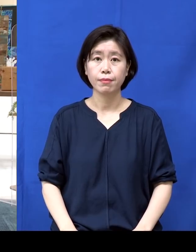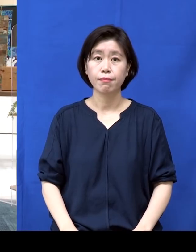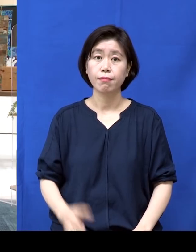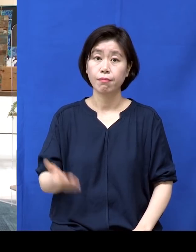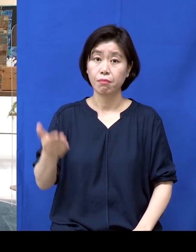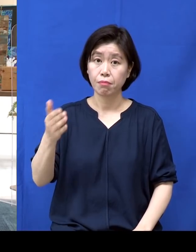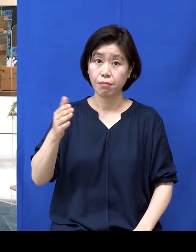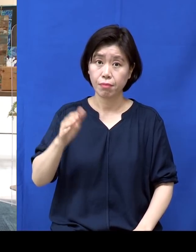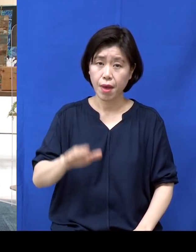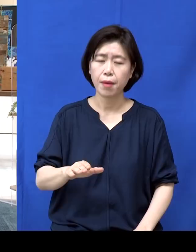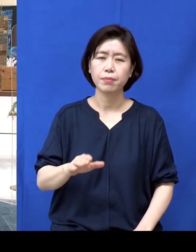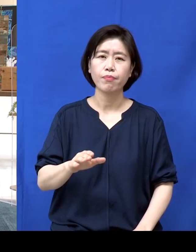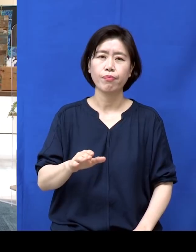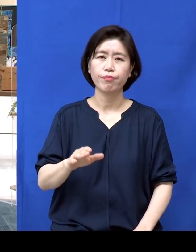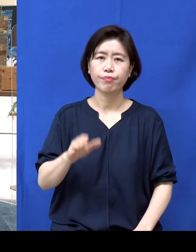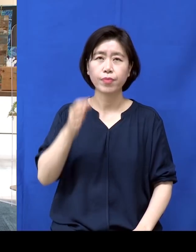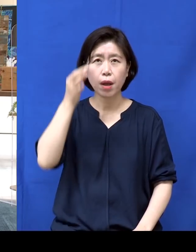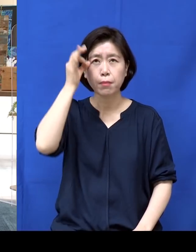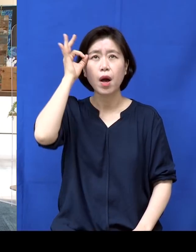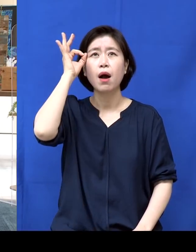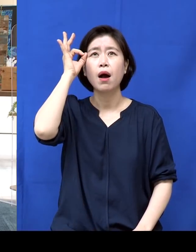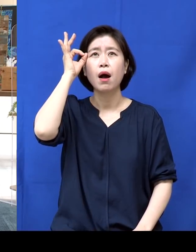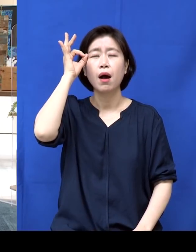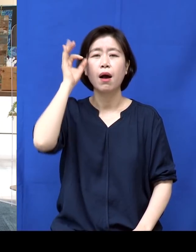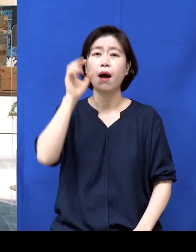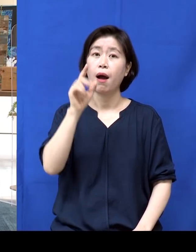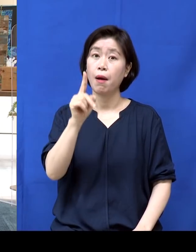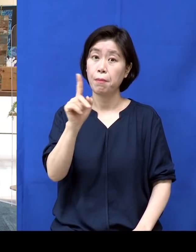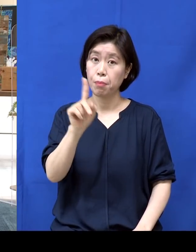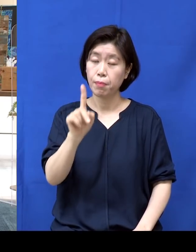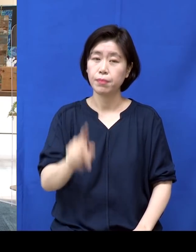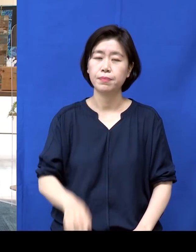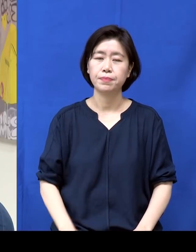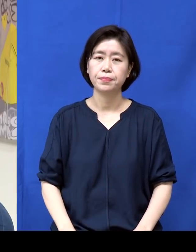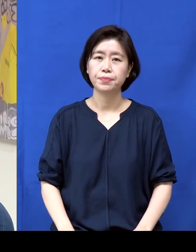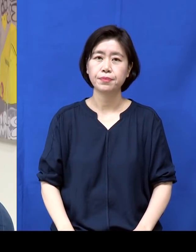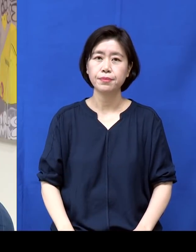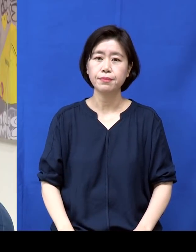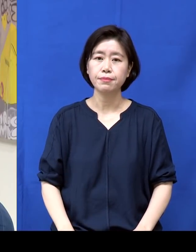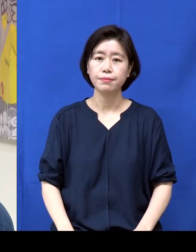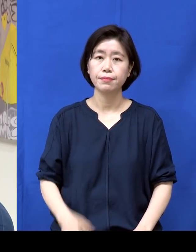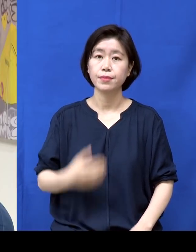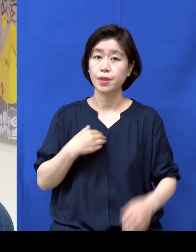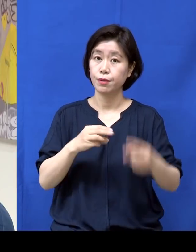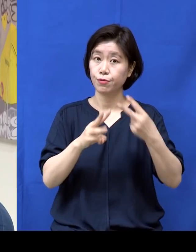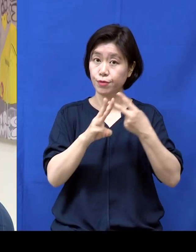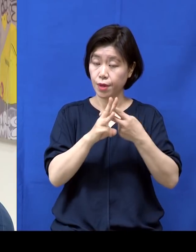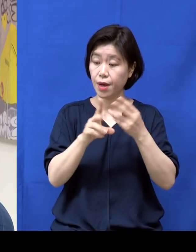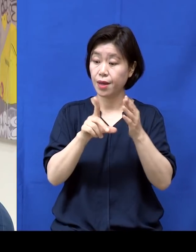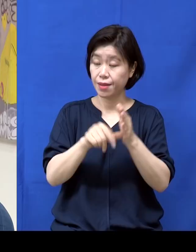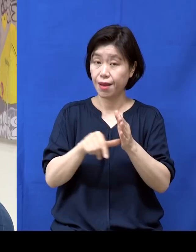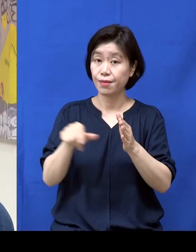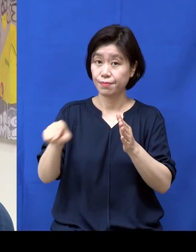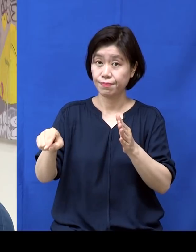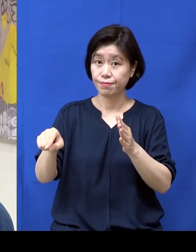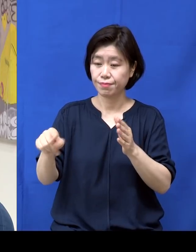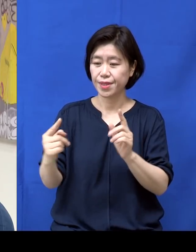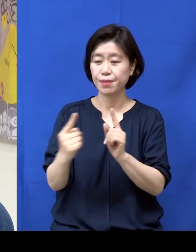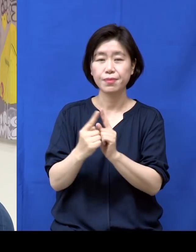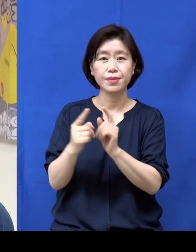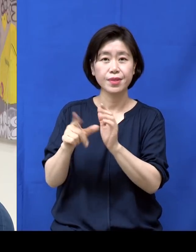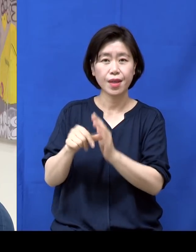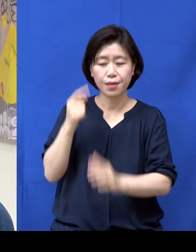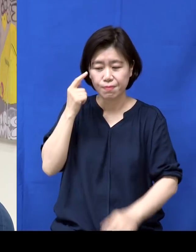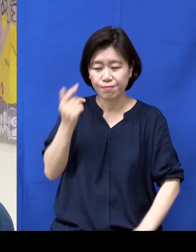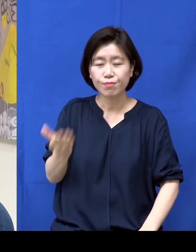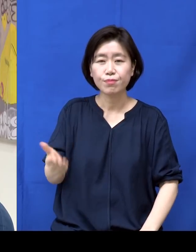그럼에도 불구하고 한 가지 그런 정황 안에서도 소망을 가질 수 있었던 건 제가 그 아이 담임하던 때 오늘 한번